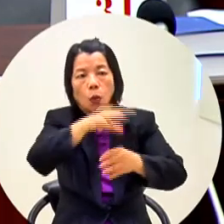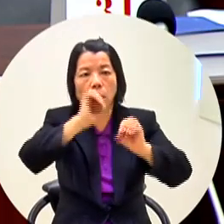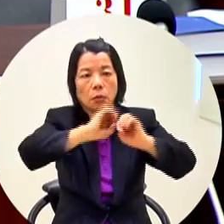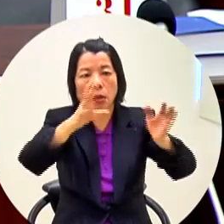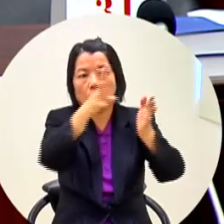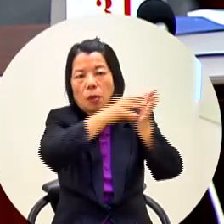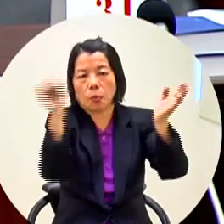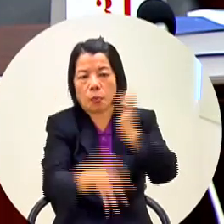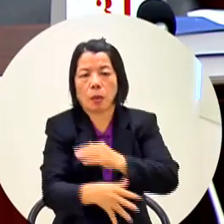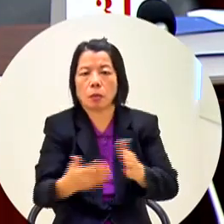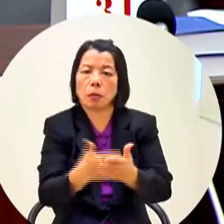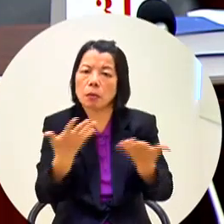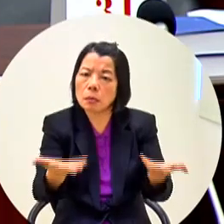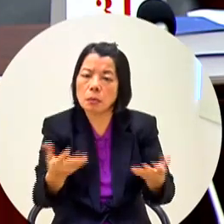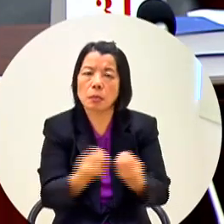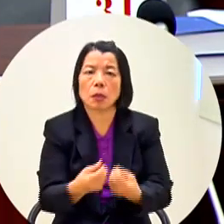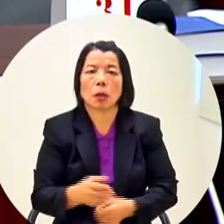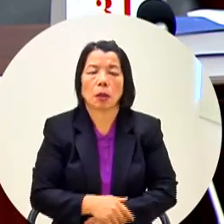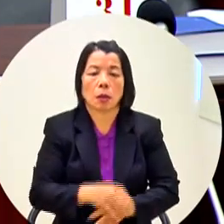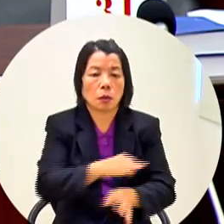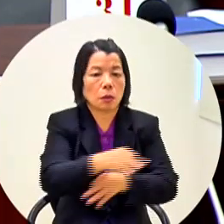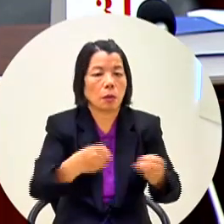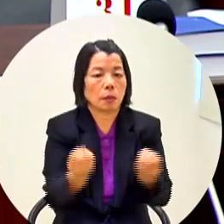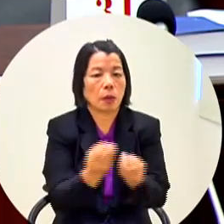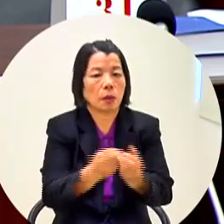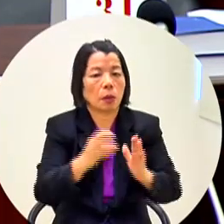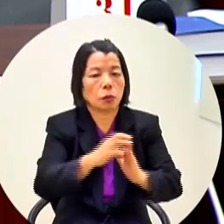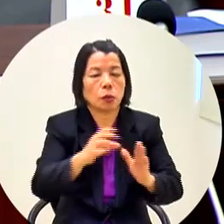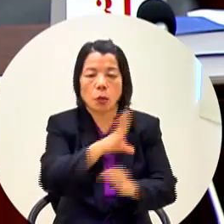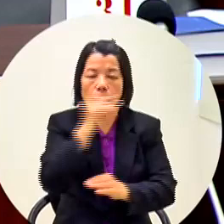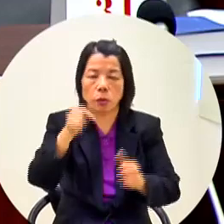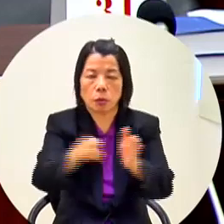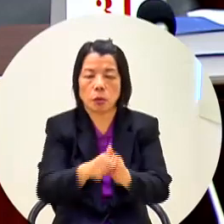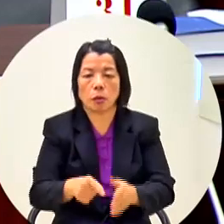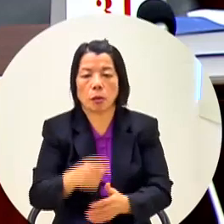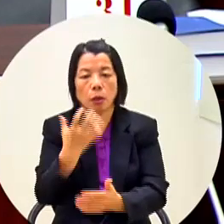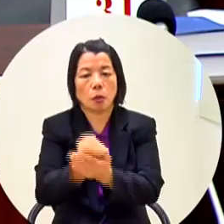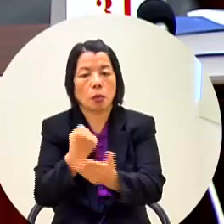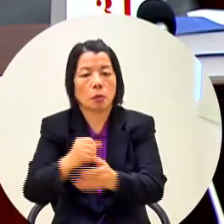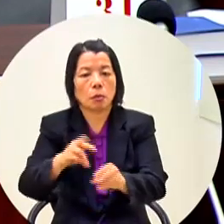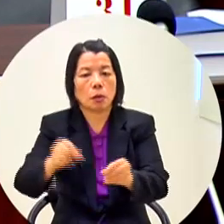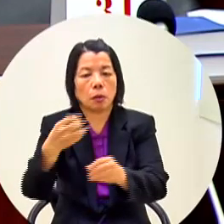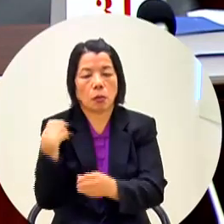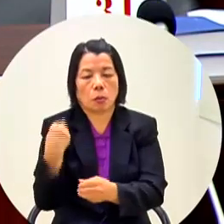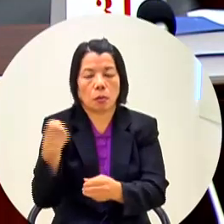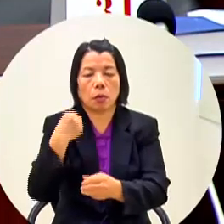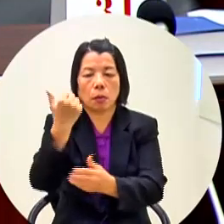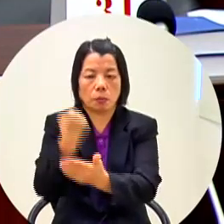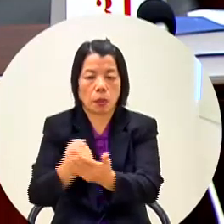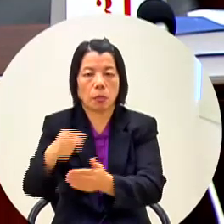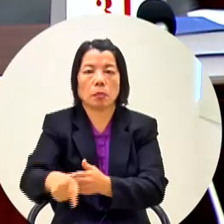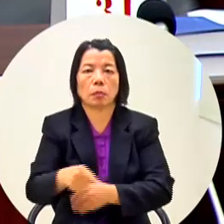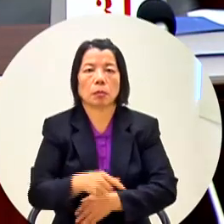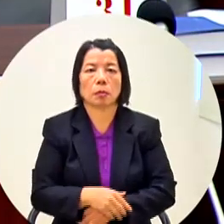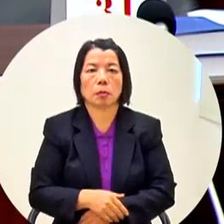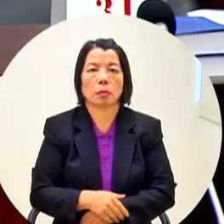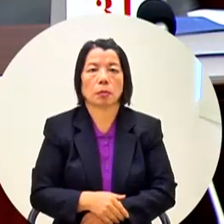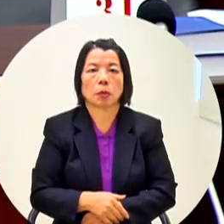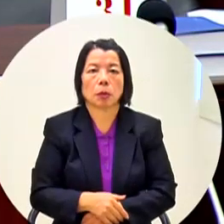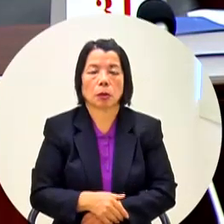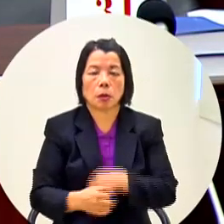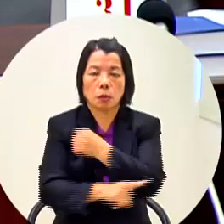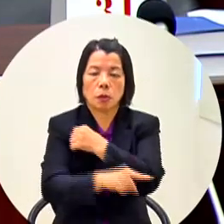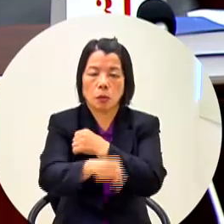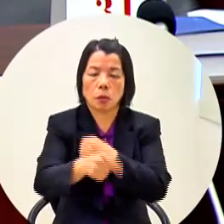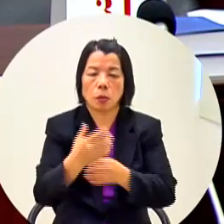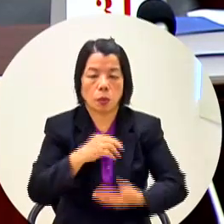这一点请经发局回去，我已经跟局长沟通过了，保留原位置做新的路口印象出来。好，那最后我具